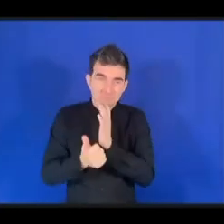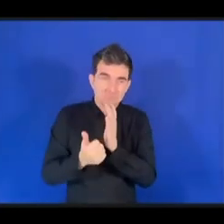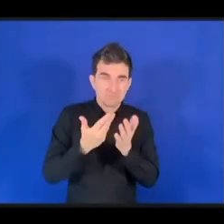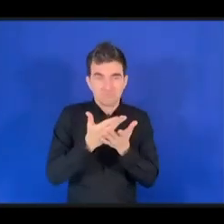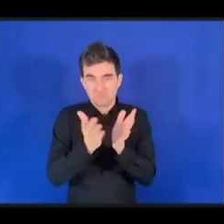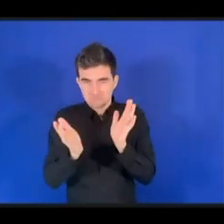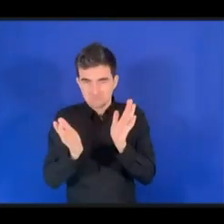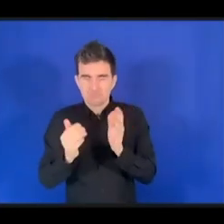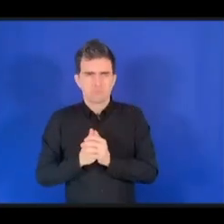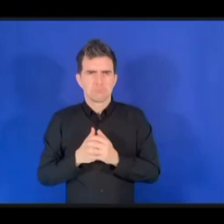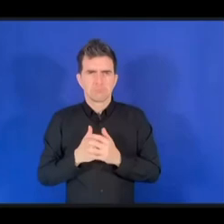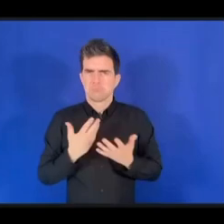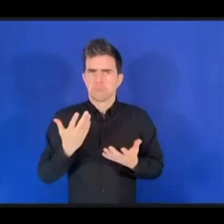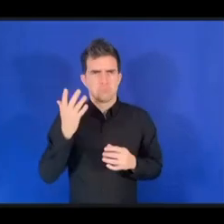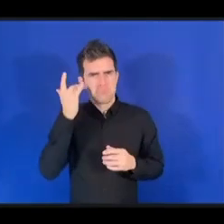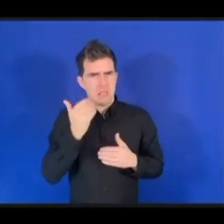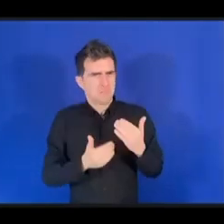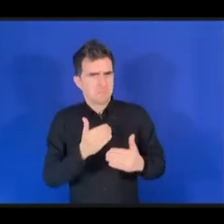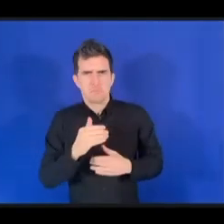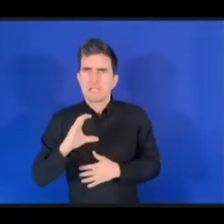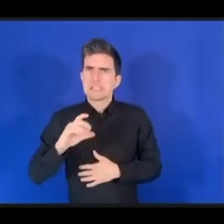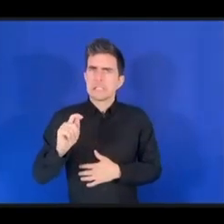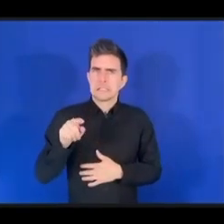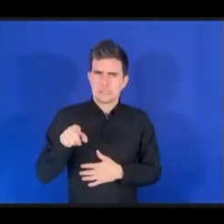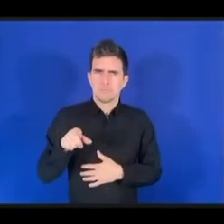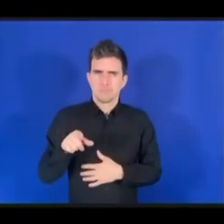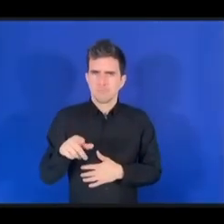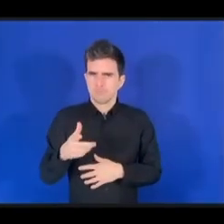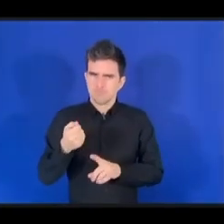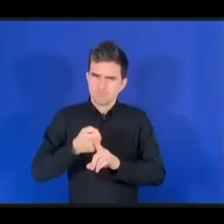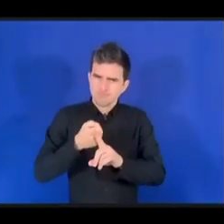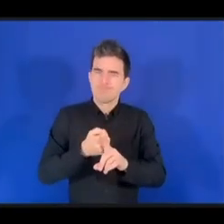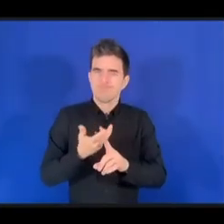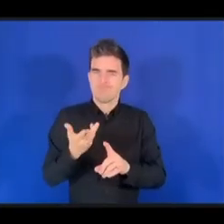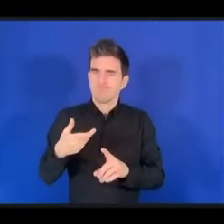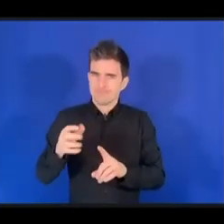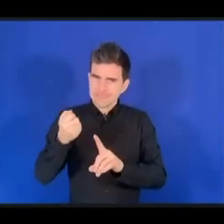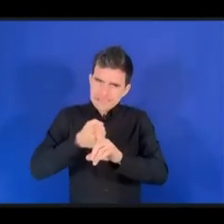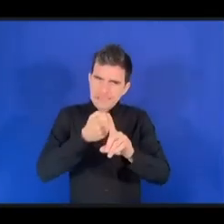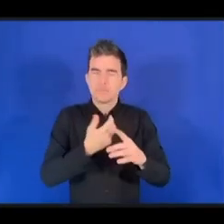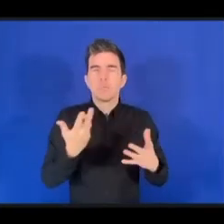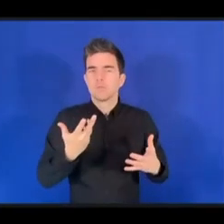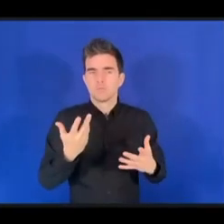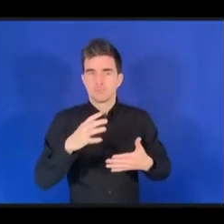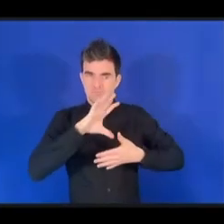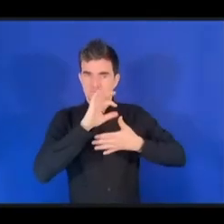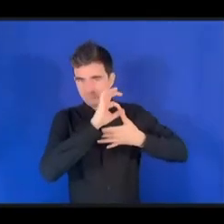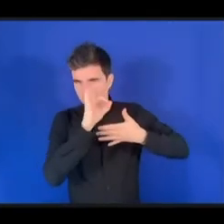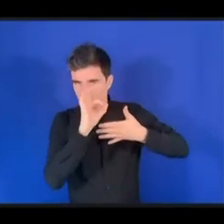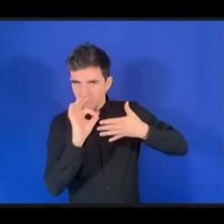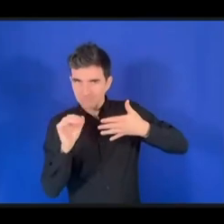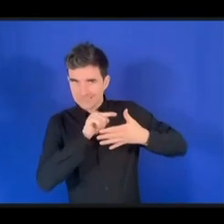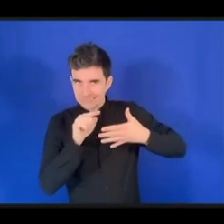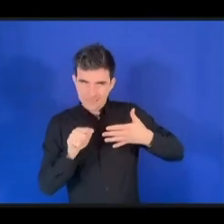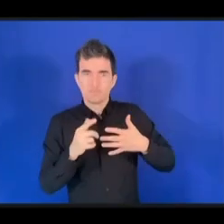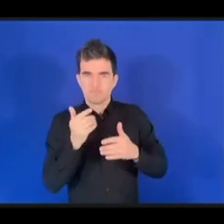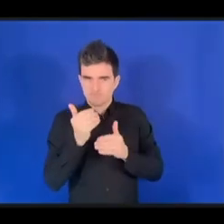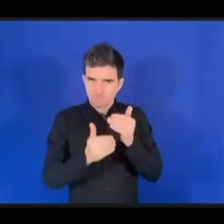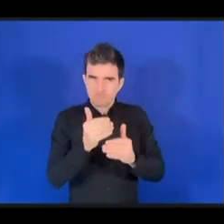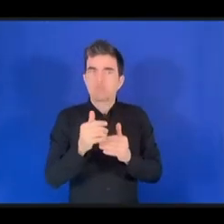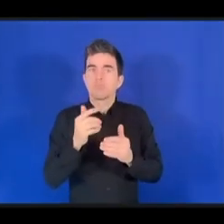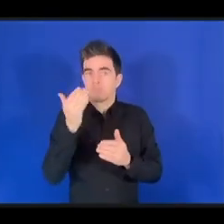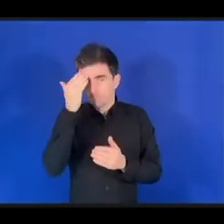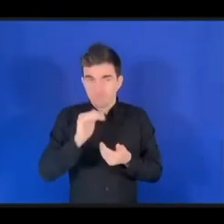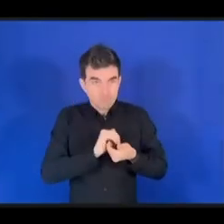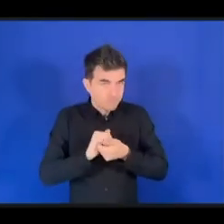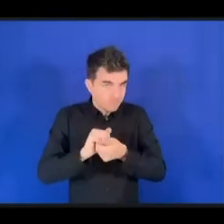し我々の当初国においてもデジタルガバナンスの領においてまたデジタル